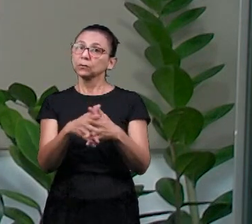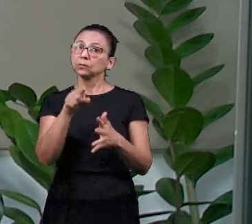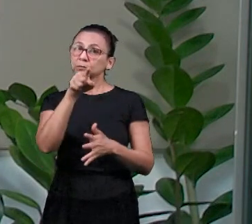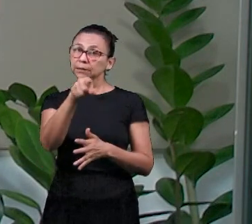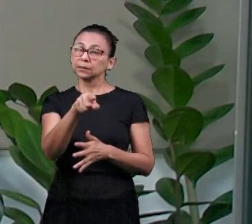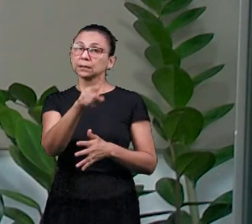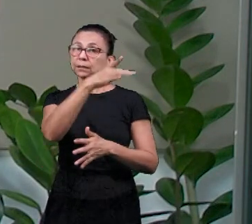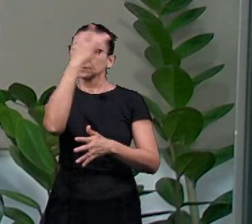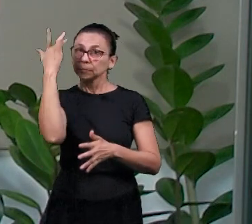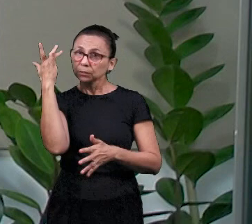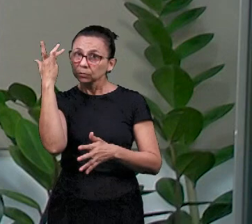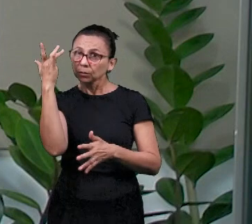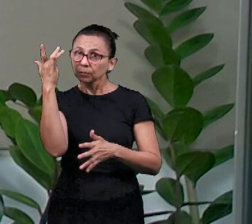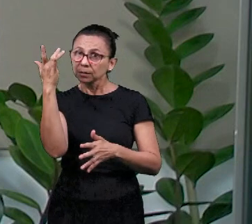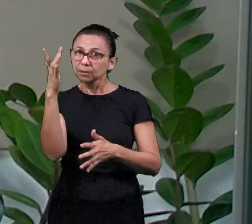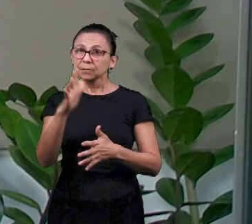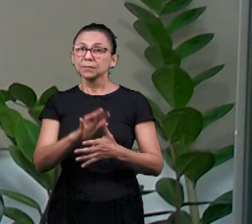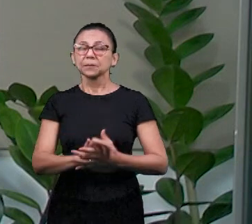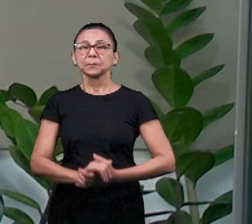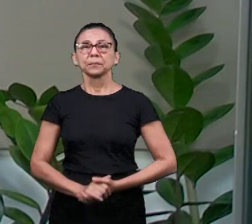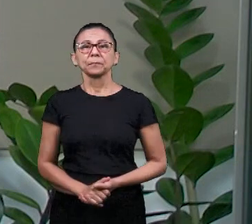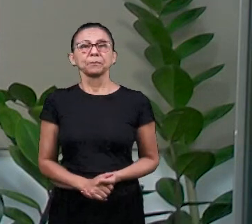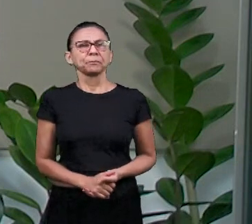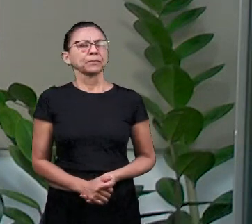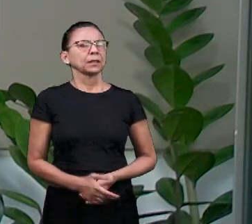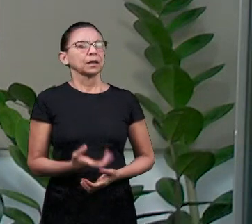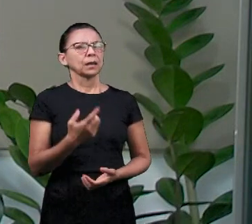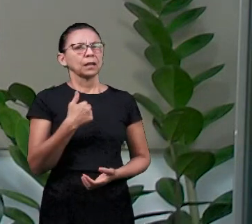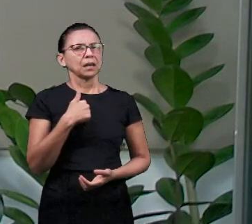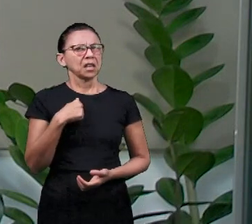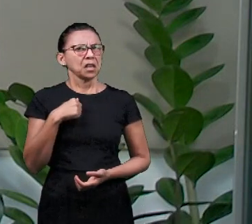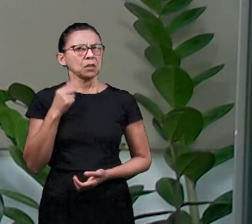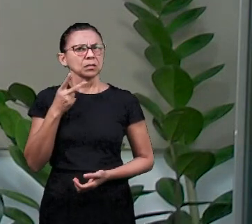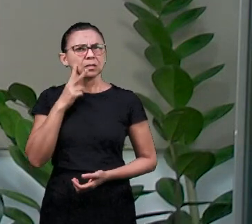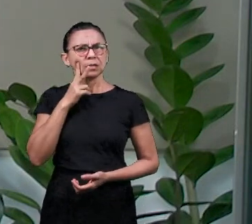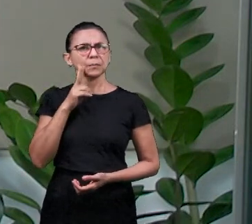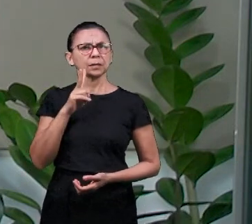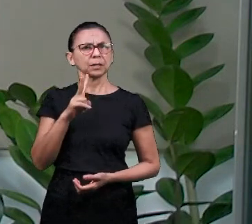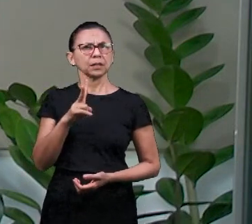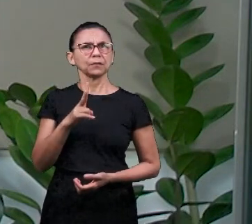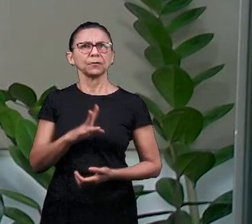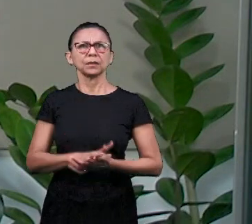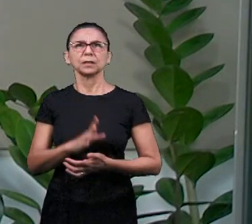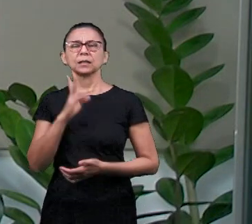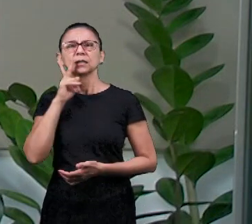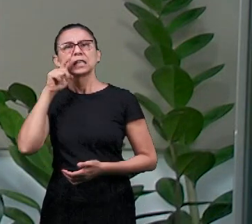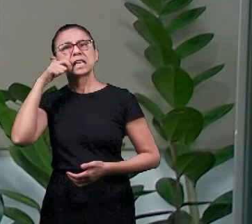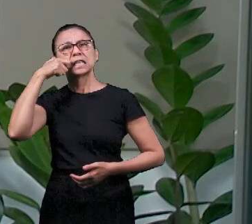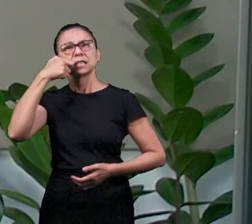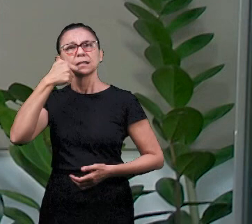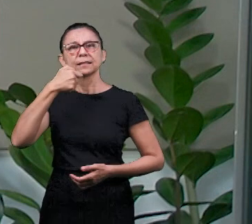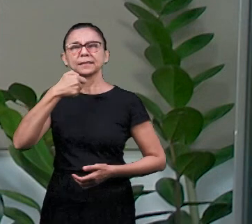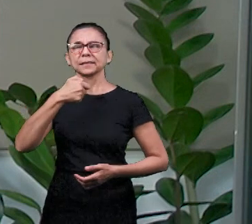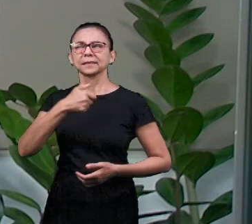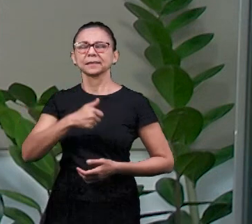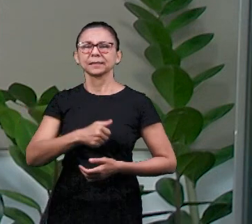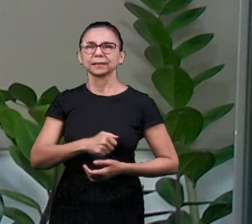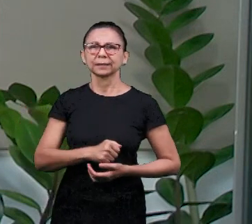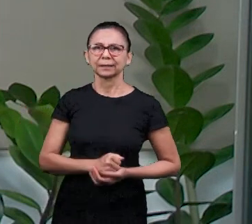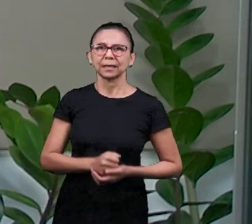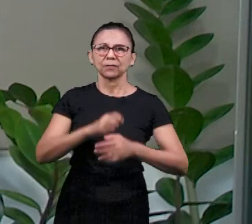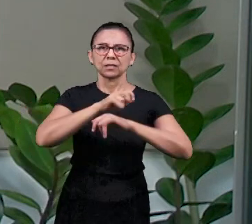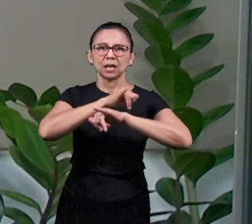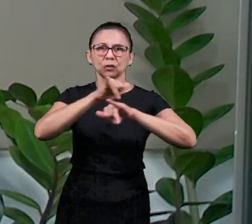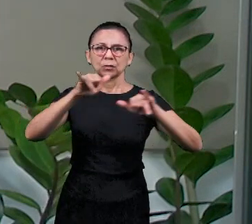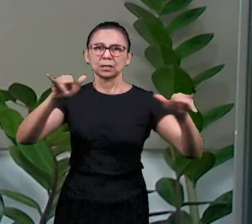compris toute la vie, par où je vais, où était la Sainte Seine, tout le monde était là pour